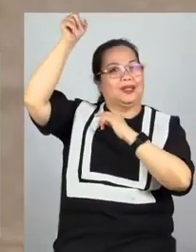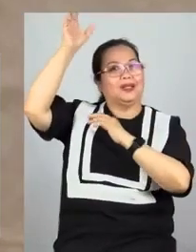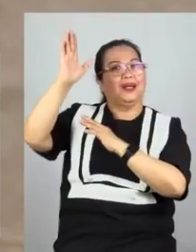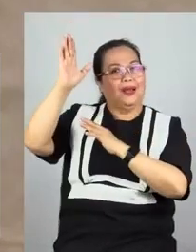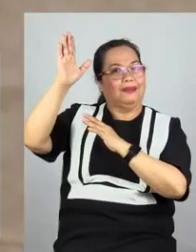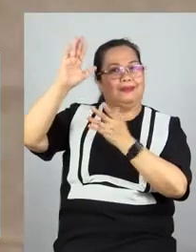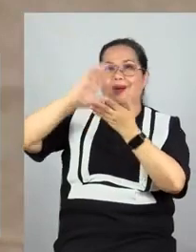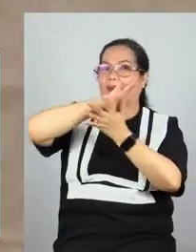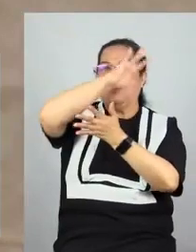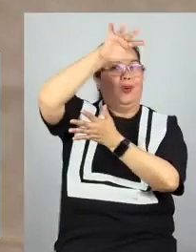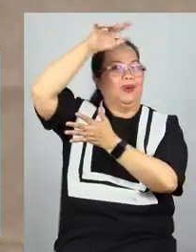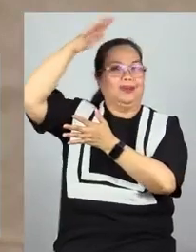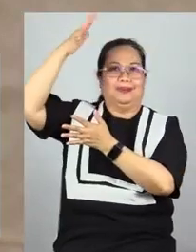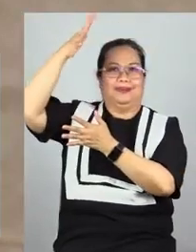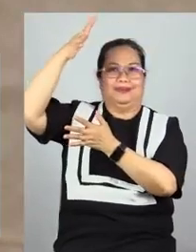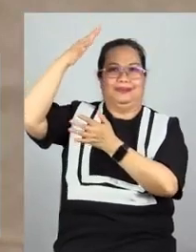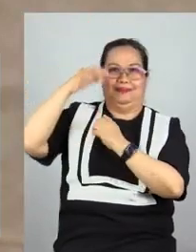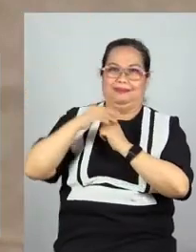Panginoon.